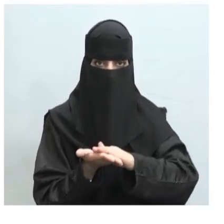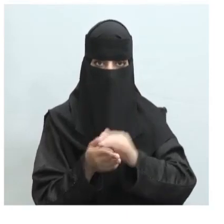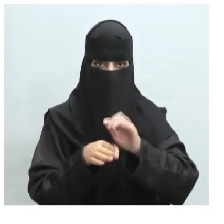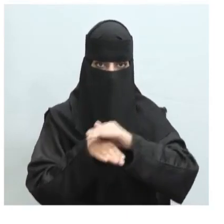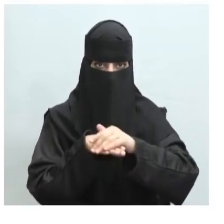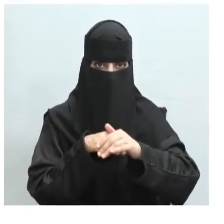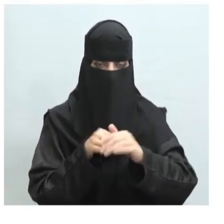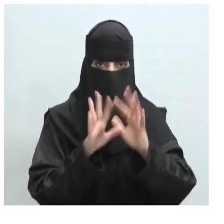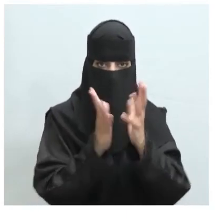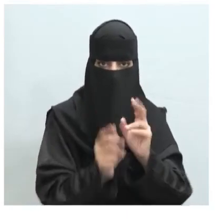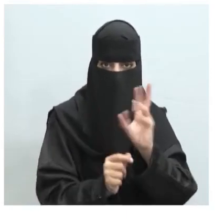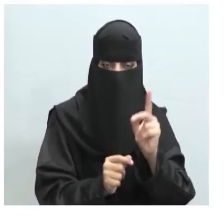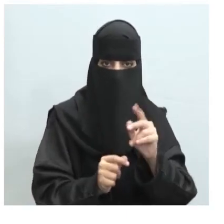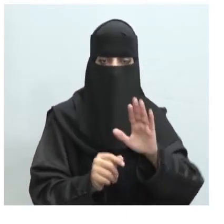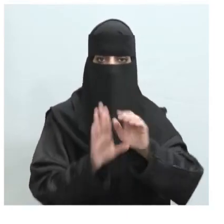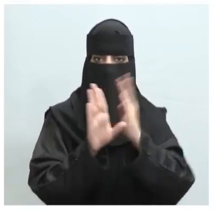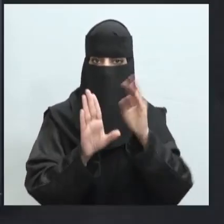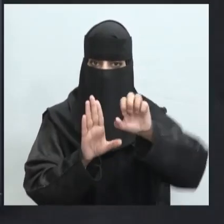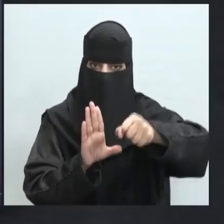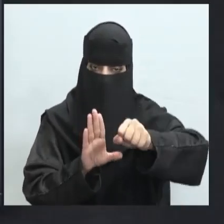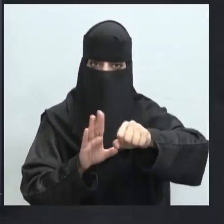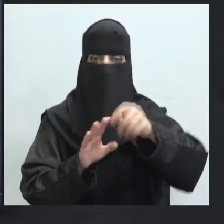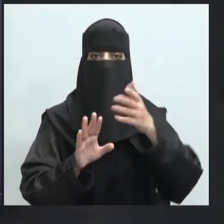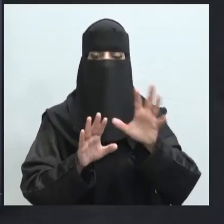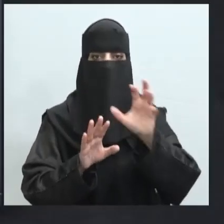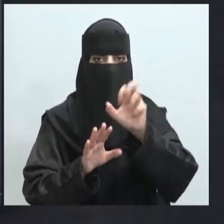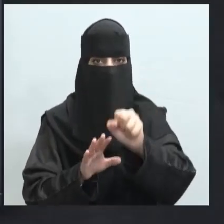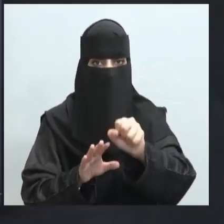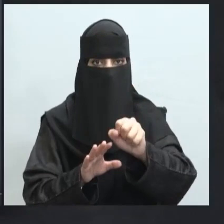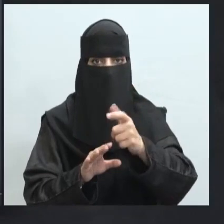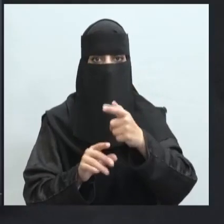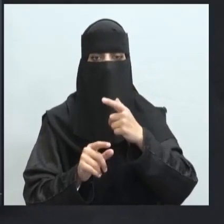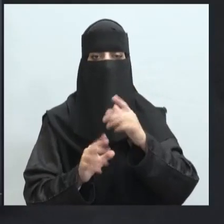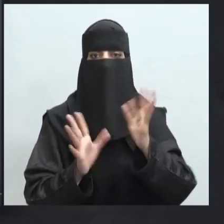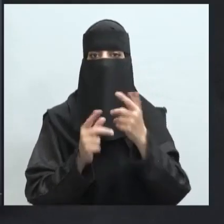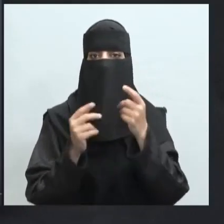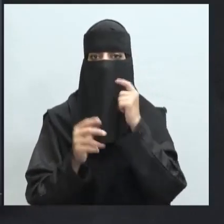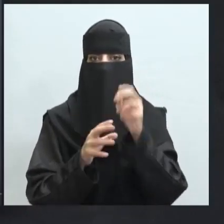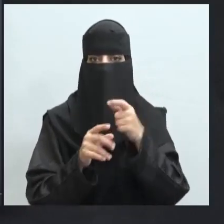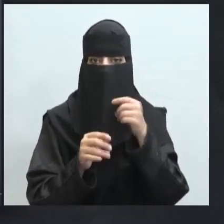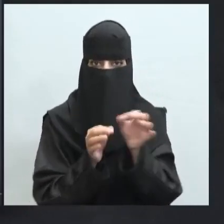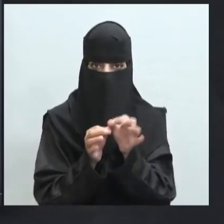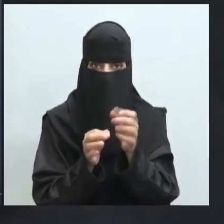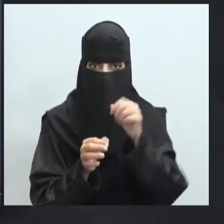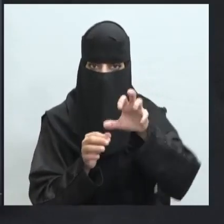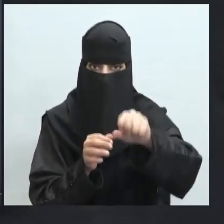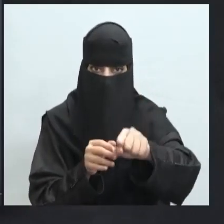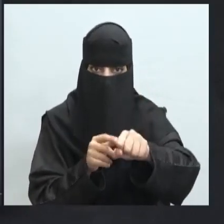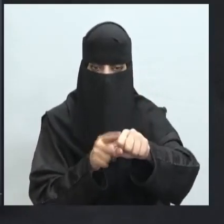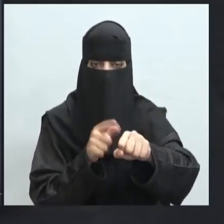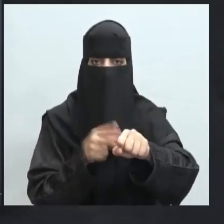جسم ما كمقبض الباب كالباب نفسه اي شيء عندما اقوم بلمسه